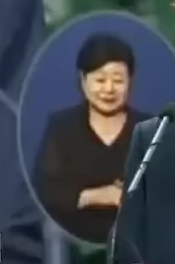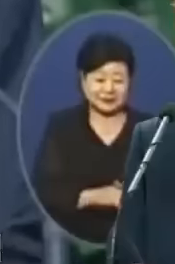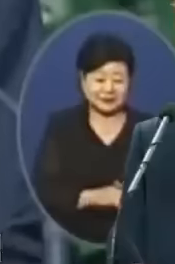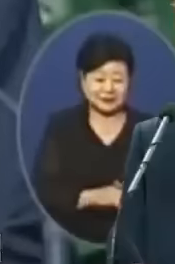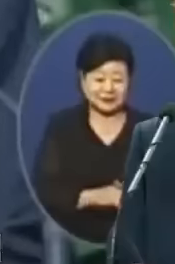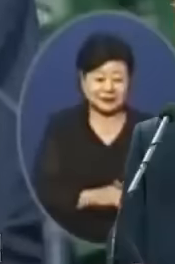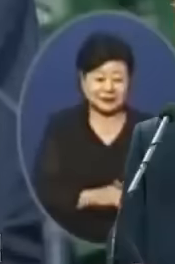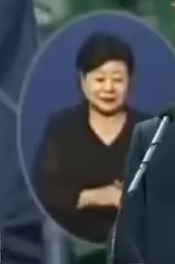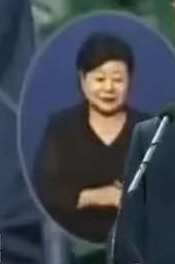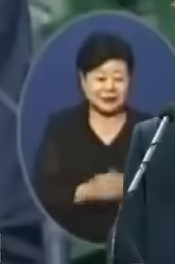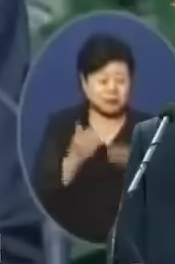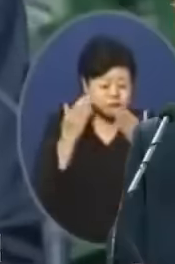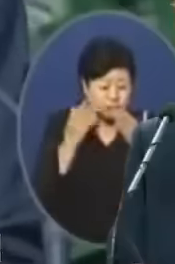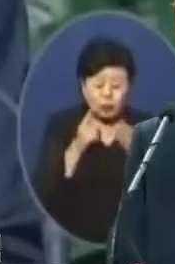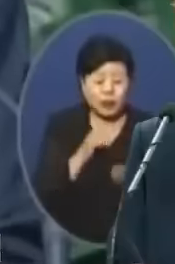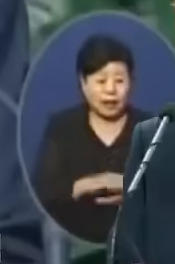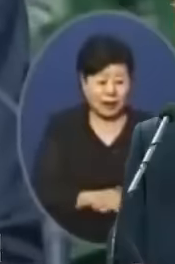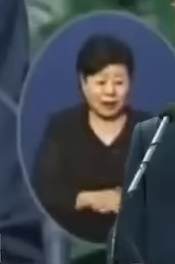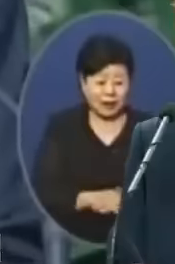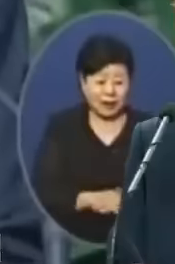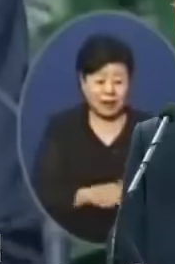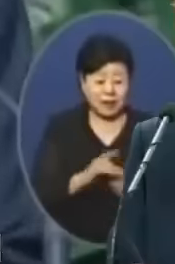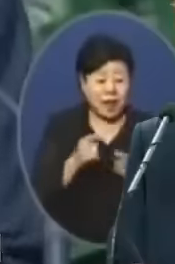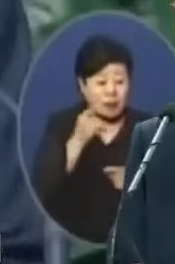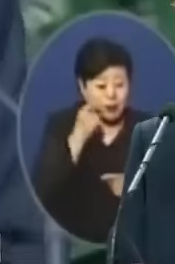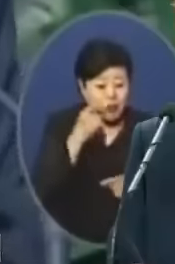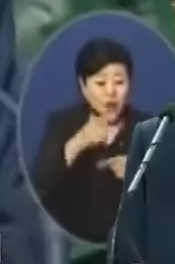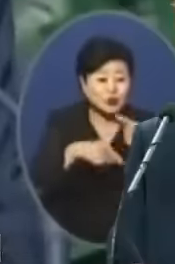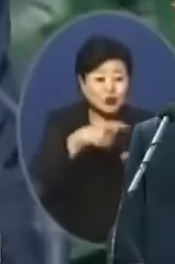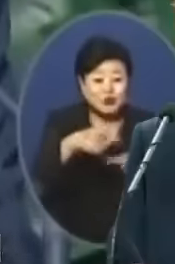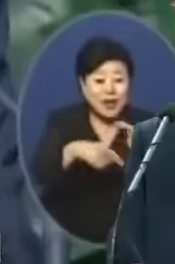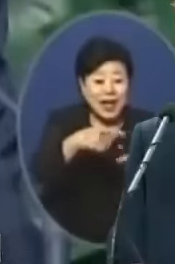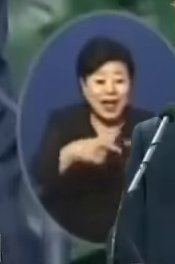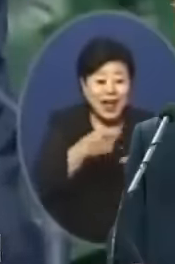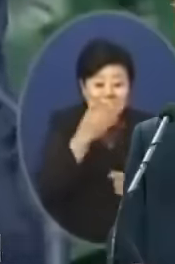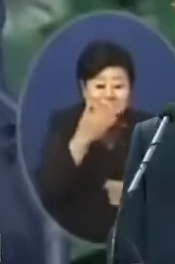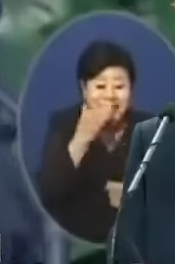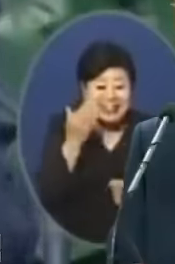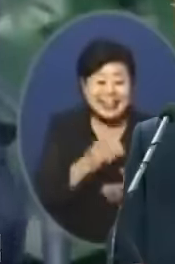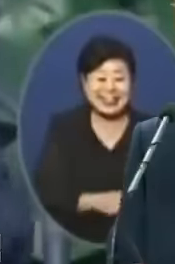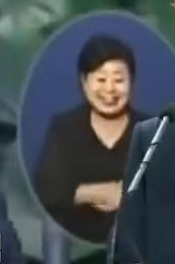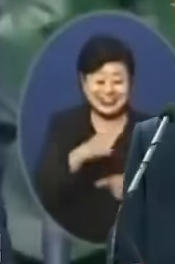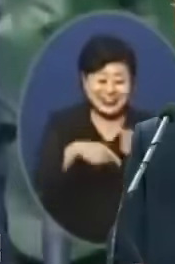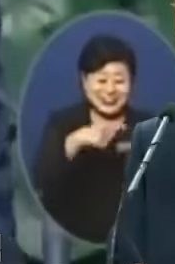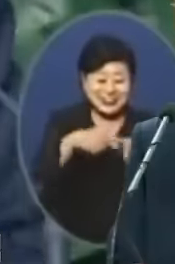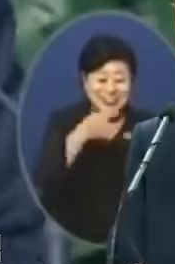나는 벙어리인데 어떻게 합니까? 말을 못하시는 분은 손으로라도 말해야 돼요.